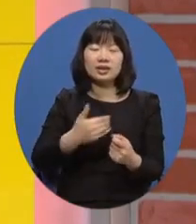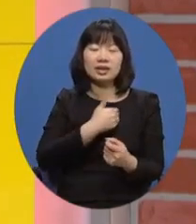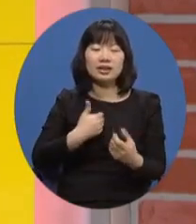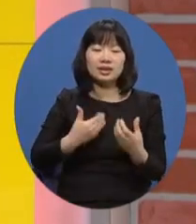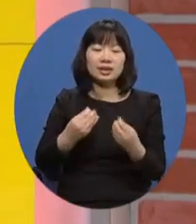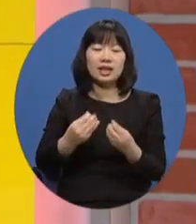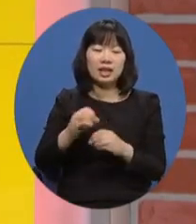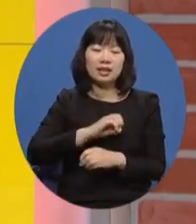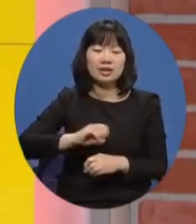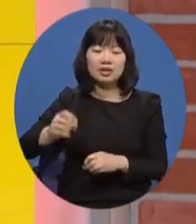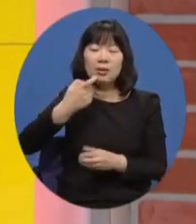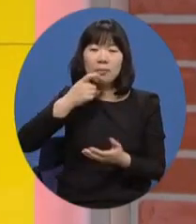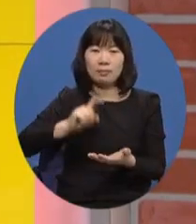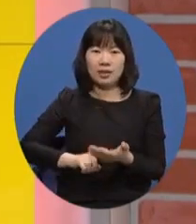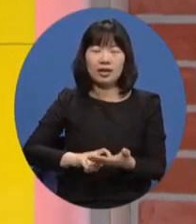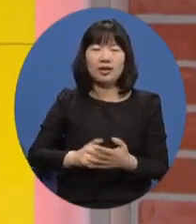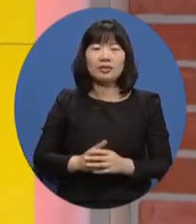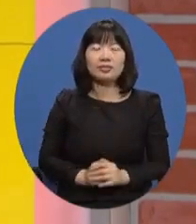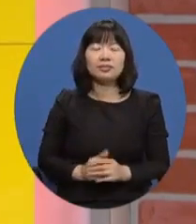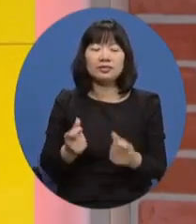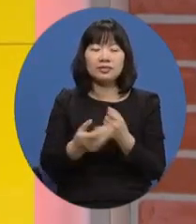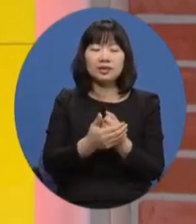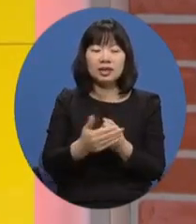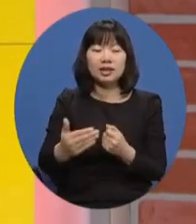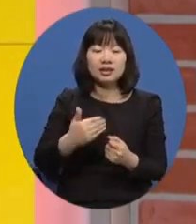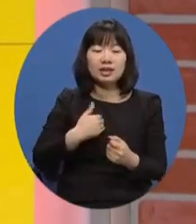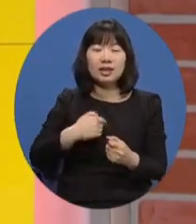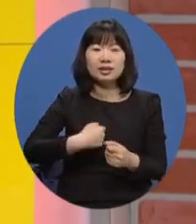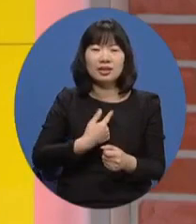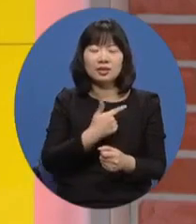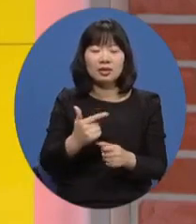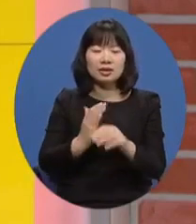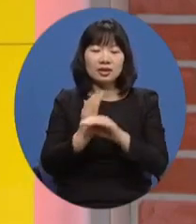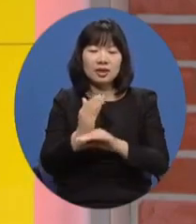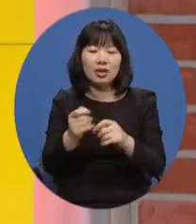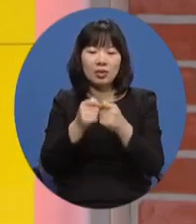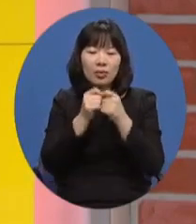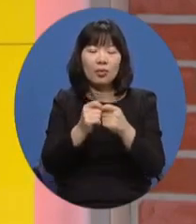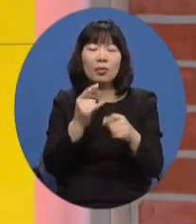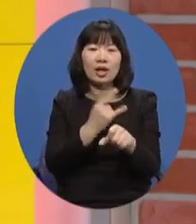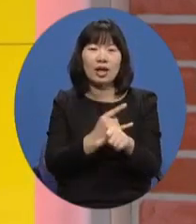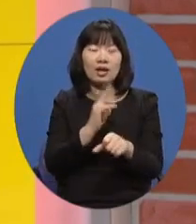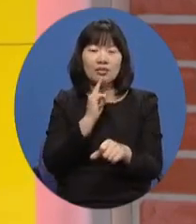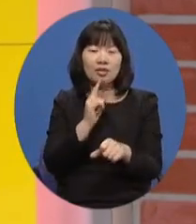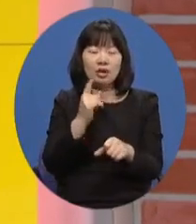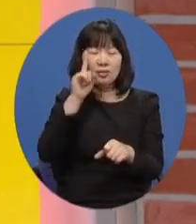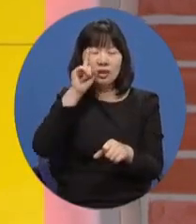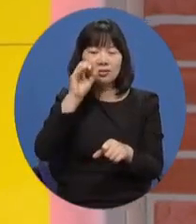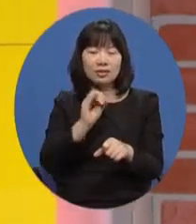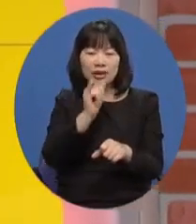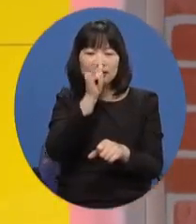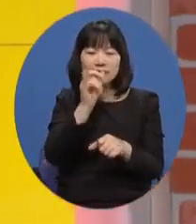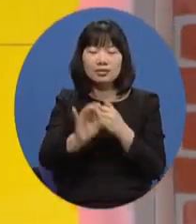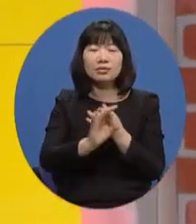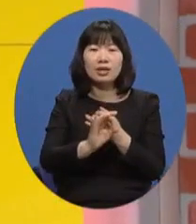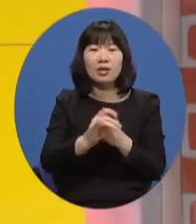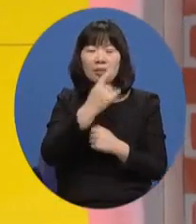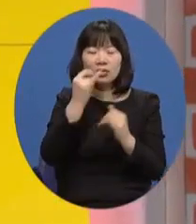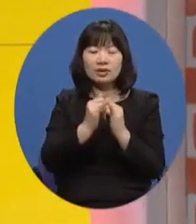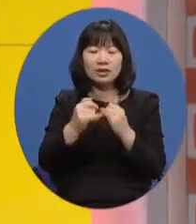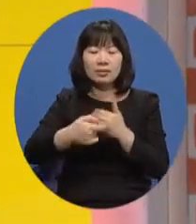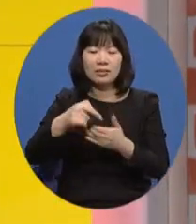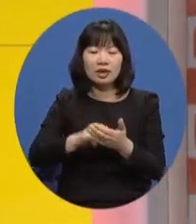자신감을 잃기가 아주 쉽습니다. 그래서 내 자신이 너무 지나치게 꼼꼼하고 완벽주의인 사람이라면